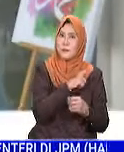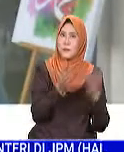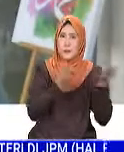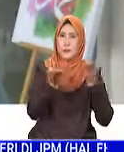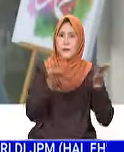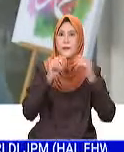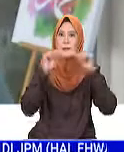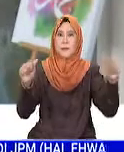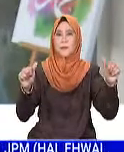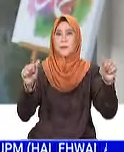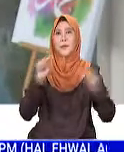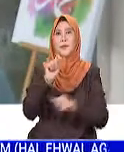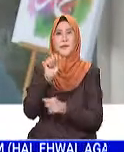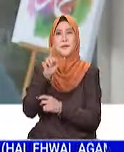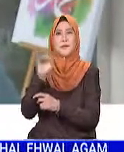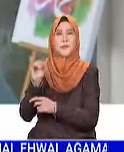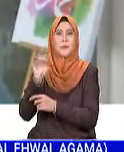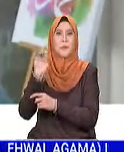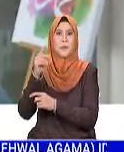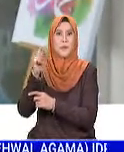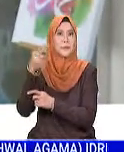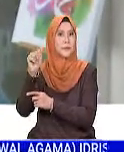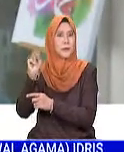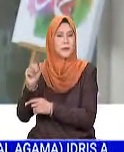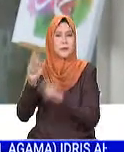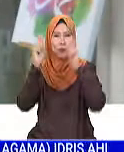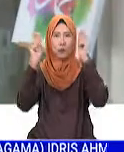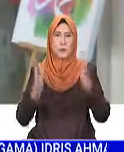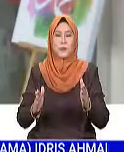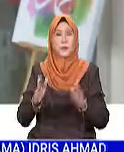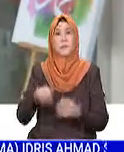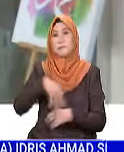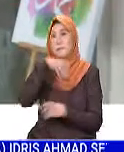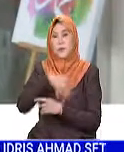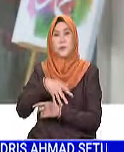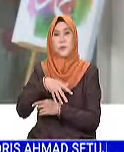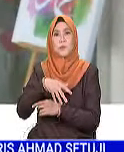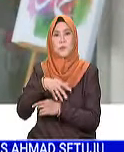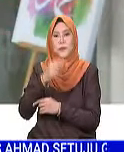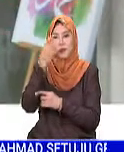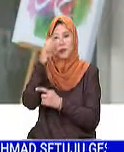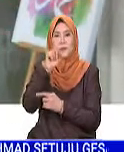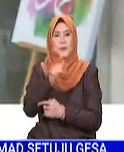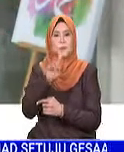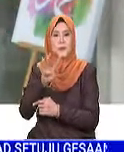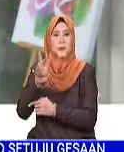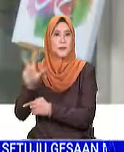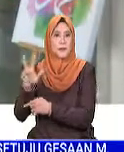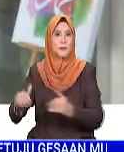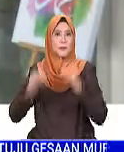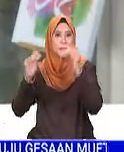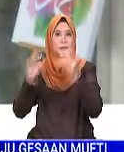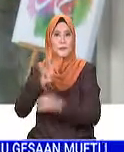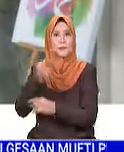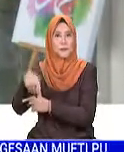Awam, Tan Sri Othman Mustafa diangkat sebagai Tokoh Utama Maulid Rasul 1443 Hijrah peringkat